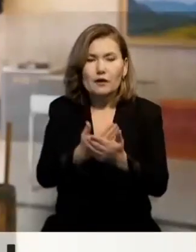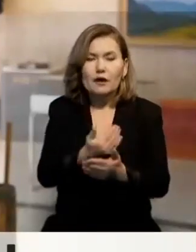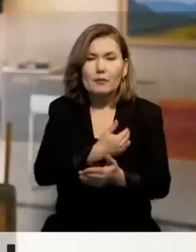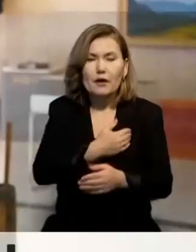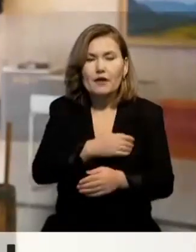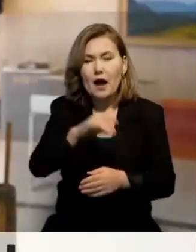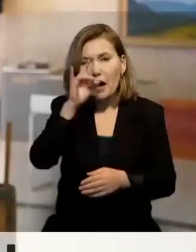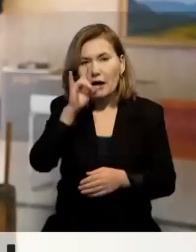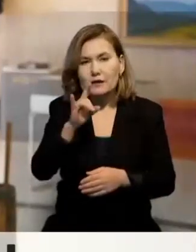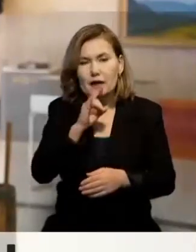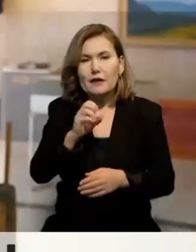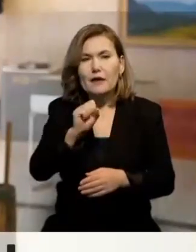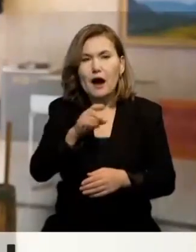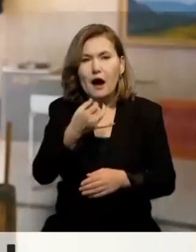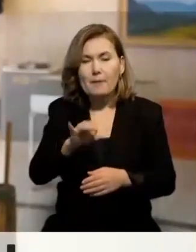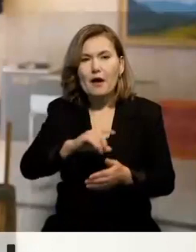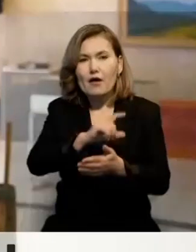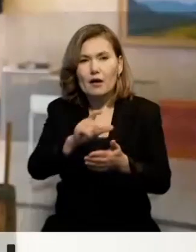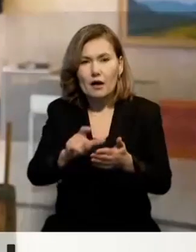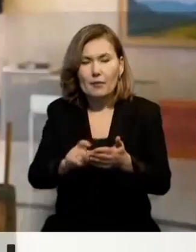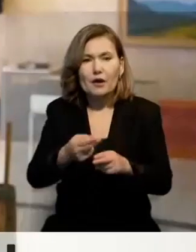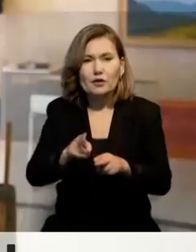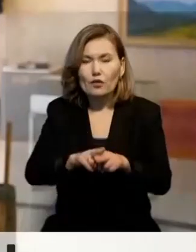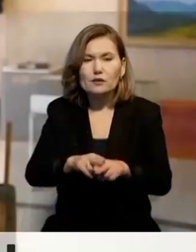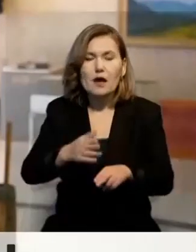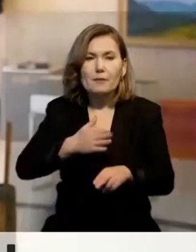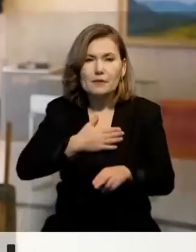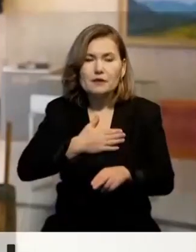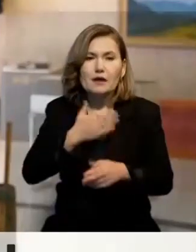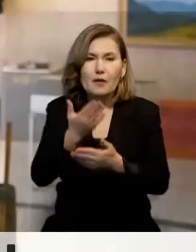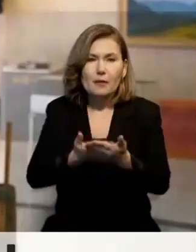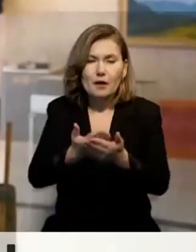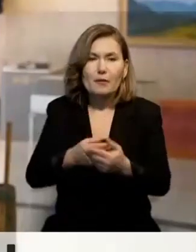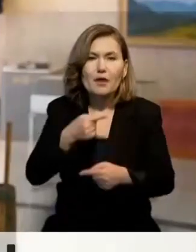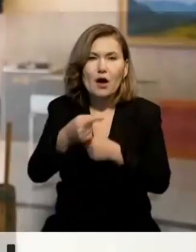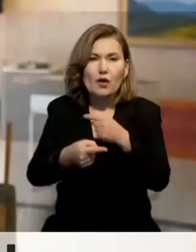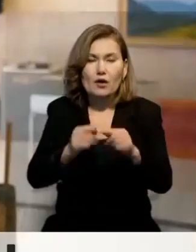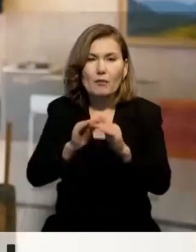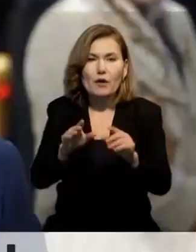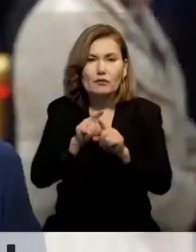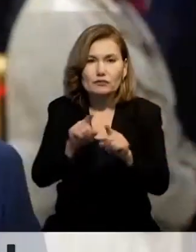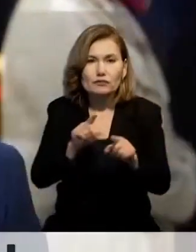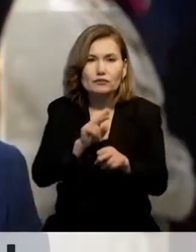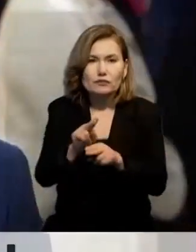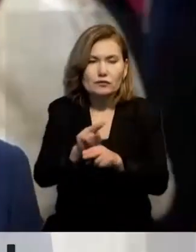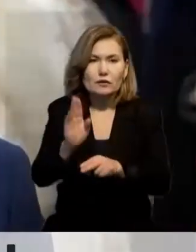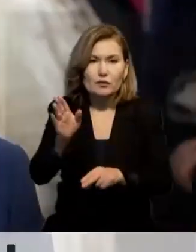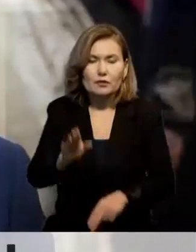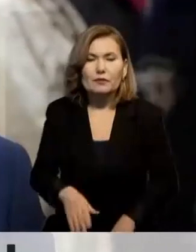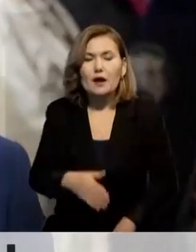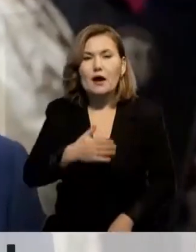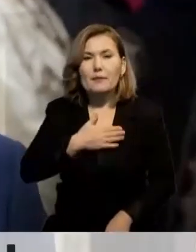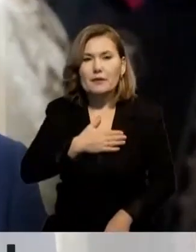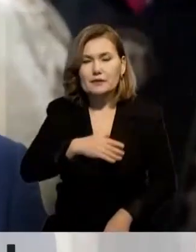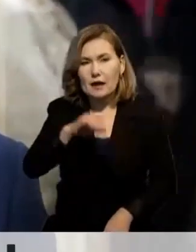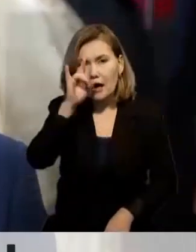шығармашылығы, философиялық ойлары түрк әлемінің ынтымақ бірлігін одан әрі нығайтып, ұрпақтан ұрпаққа жалғай түседі. Қазақстандағы ғана емес,